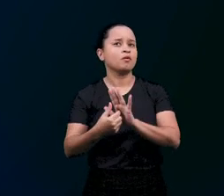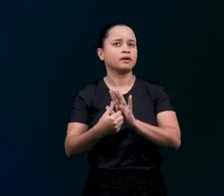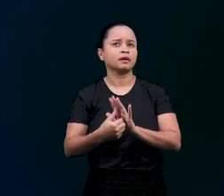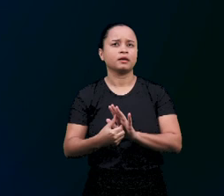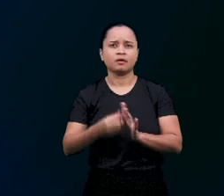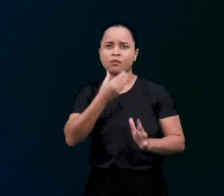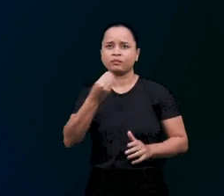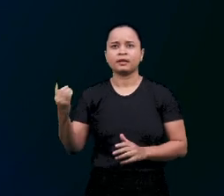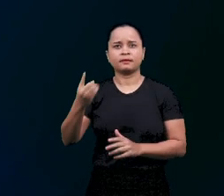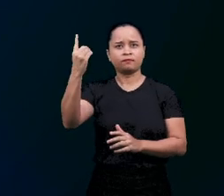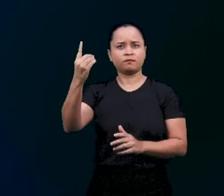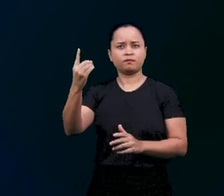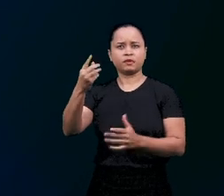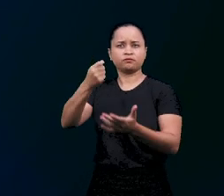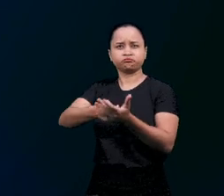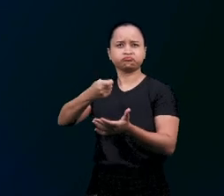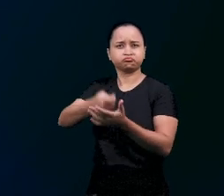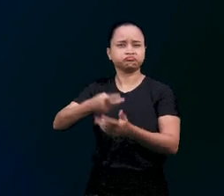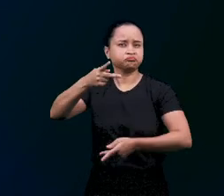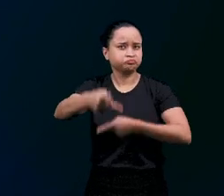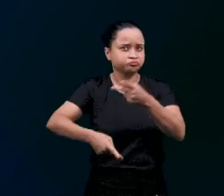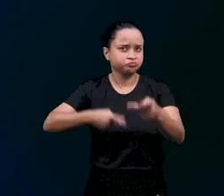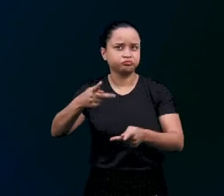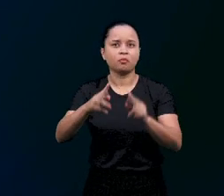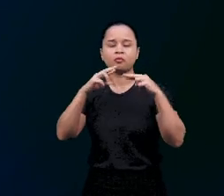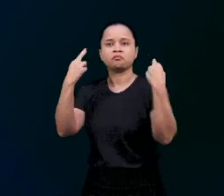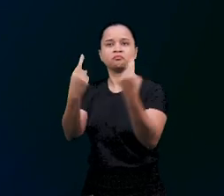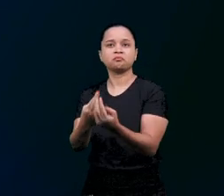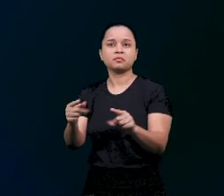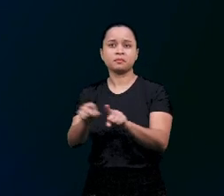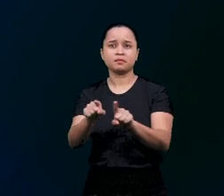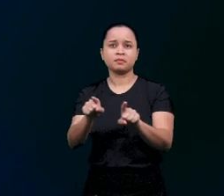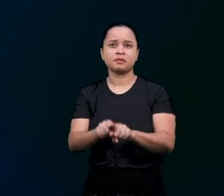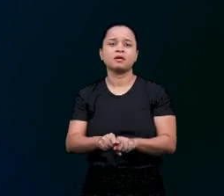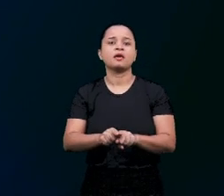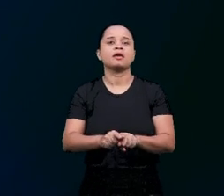le peuple autour de lui, il n'a pas laissé de